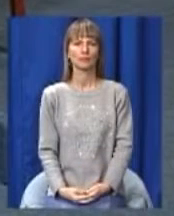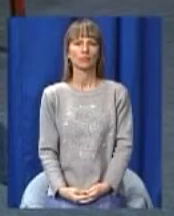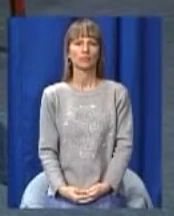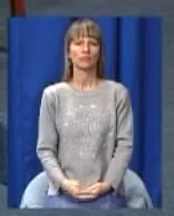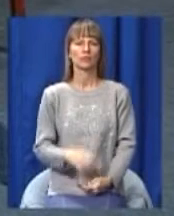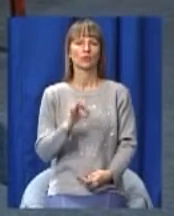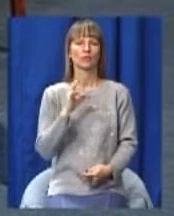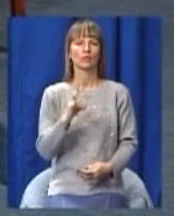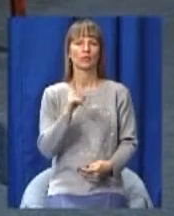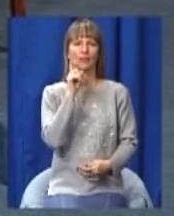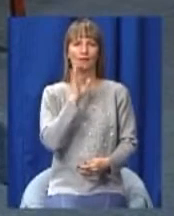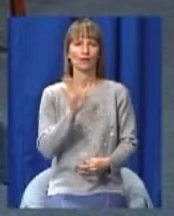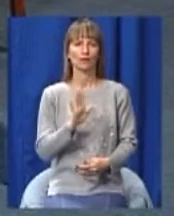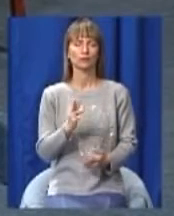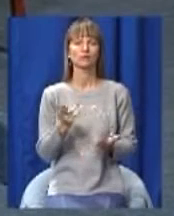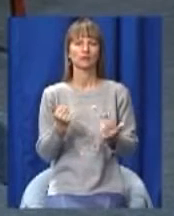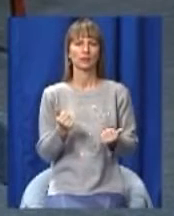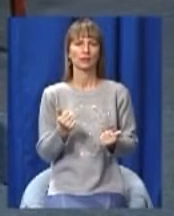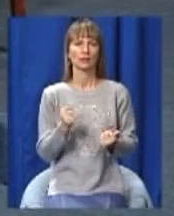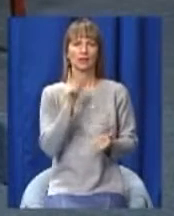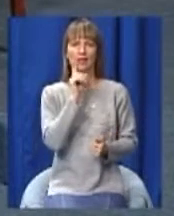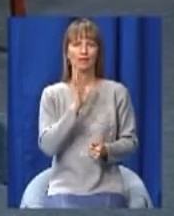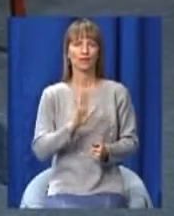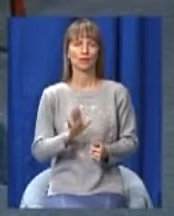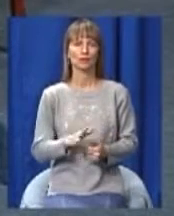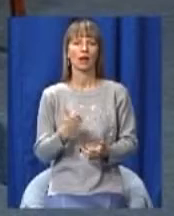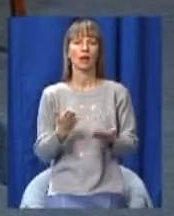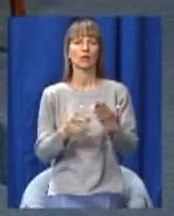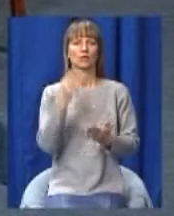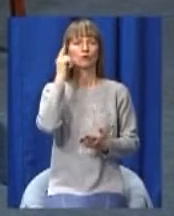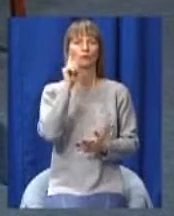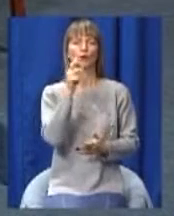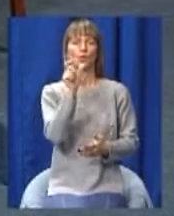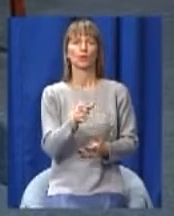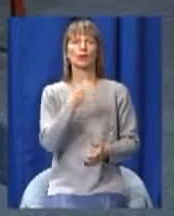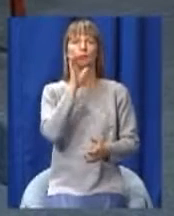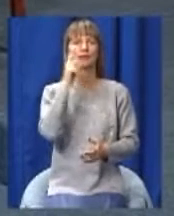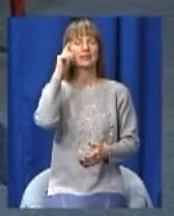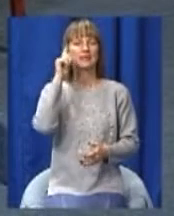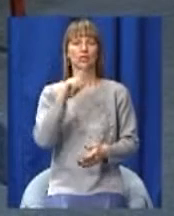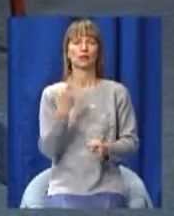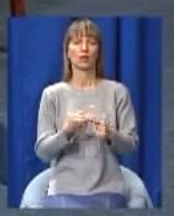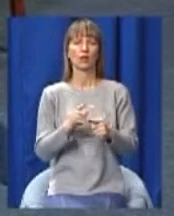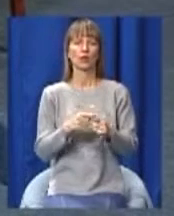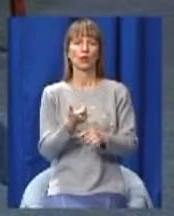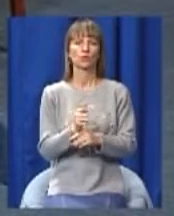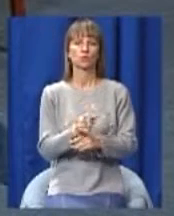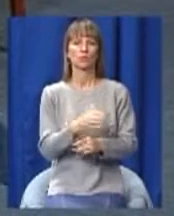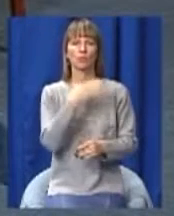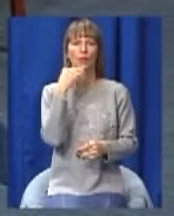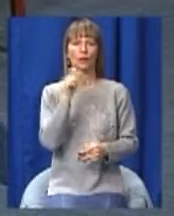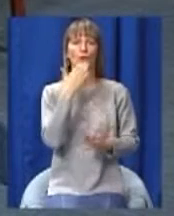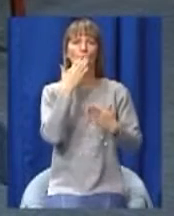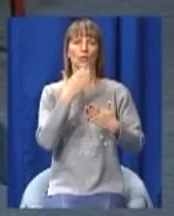Он... Несмачний чи що? Да, невкусний. А як ти думаєш, чому люди п'ють? Знаю, що це дуже, там, я не знаю, дуже багато